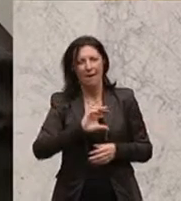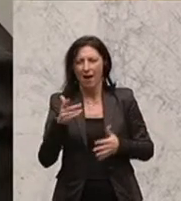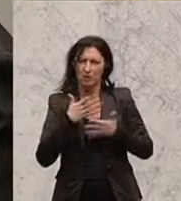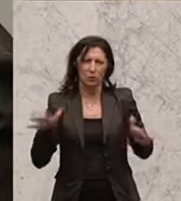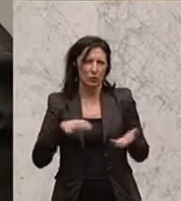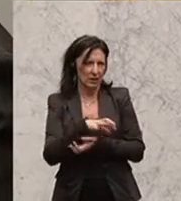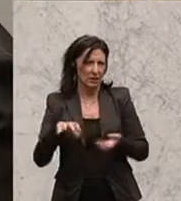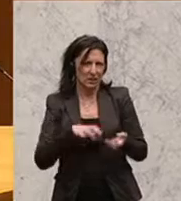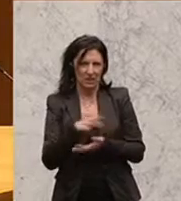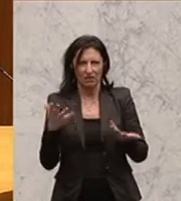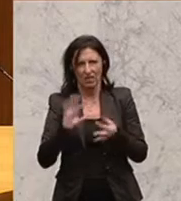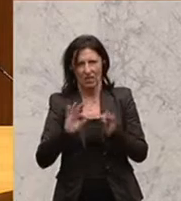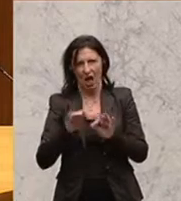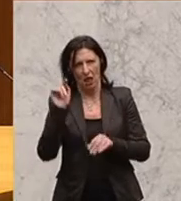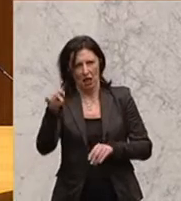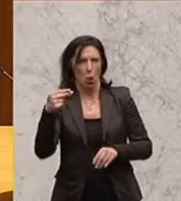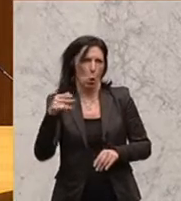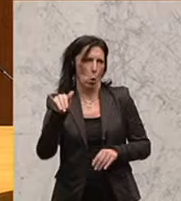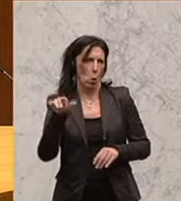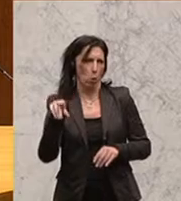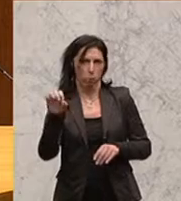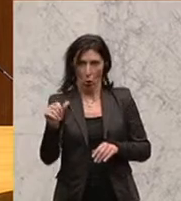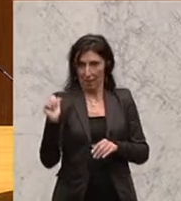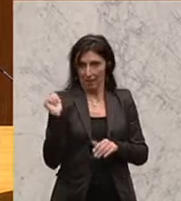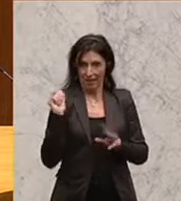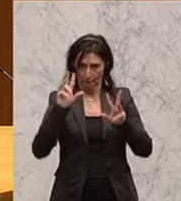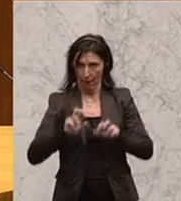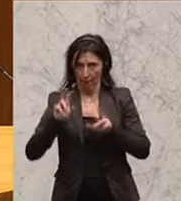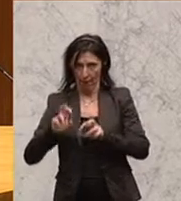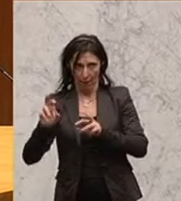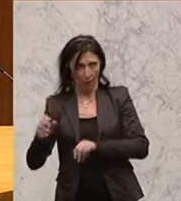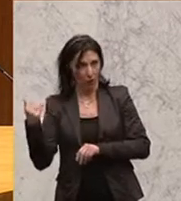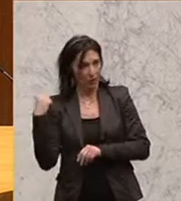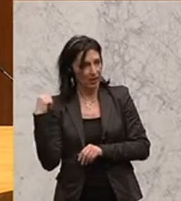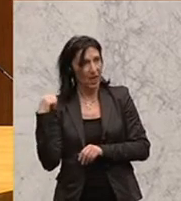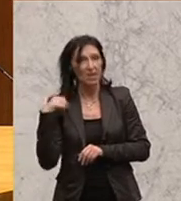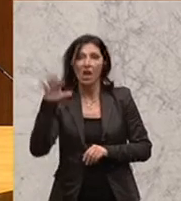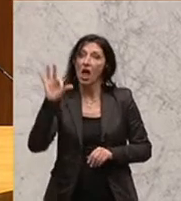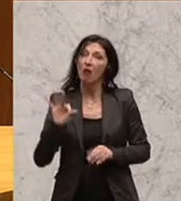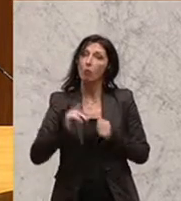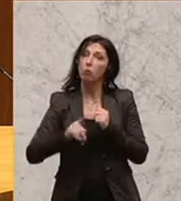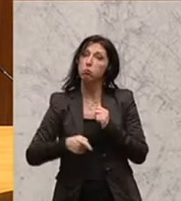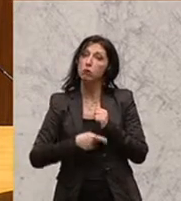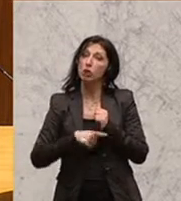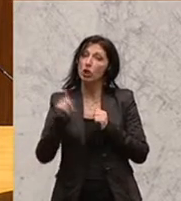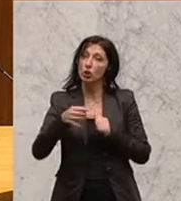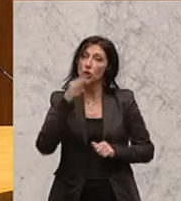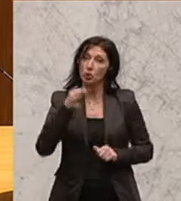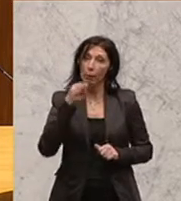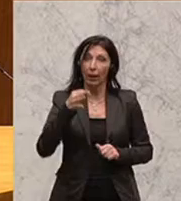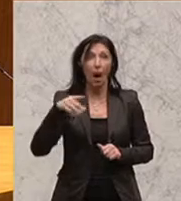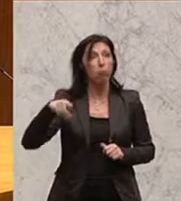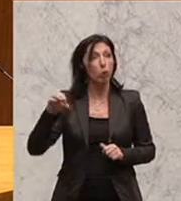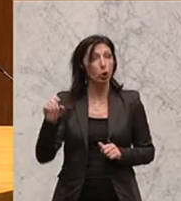Zweiten Republik in Kärnten. Und da stoße ich gestern bei der Recherche auf die entlarvenden Aussagen des FPÖ-Budgetsprechers Bud Goschek, die ich